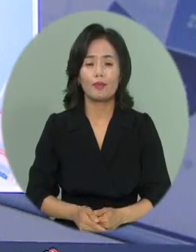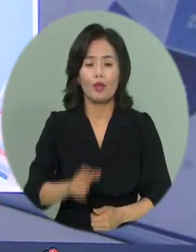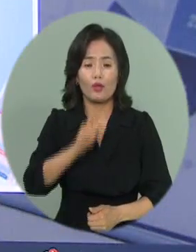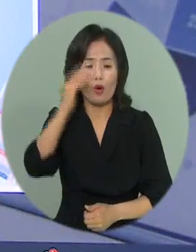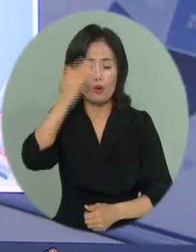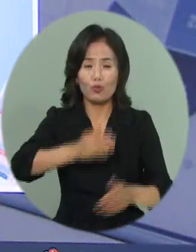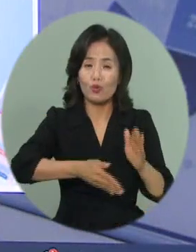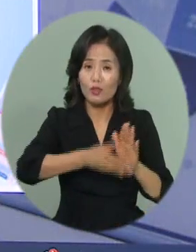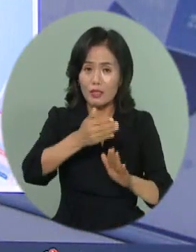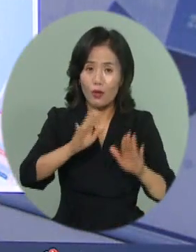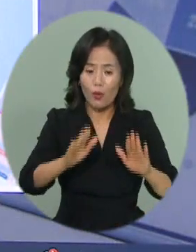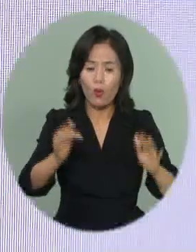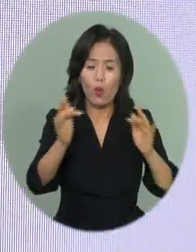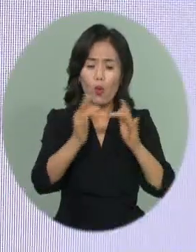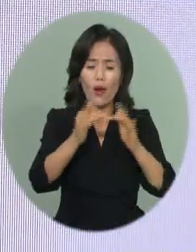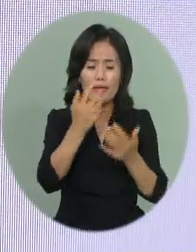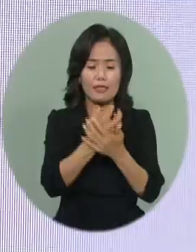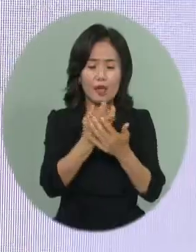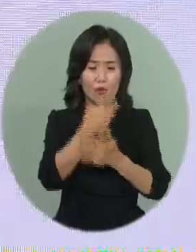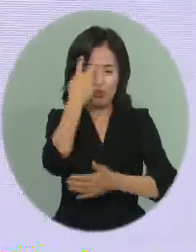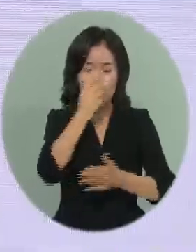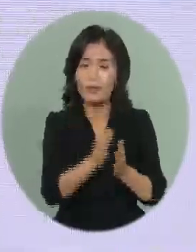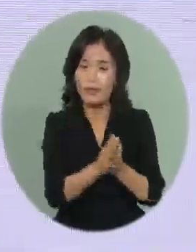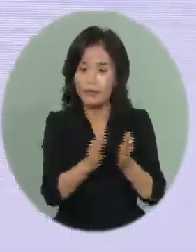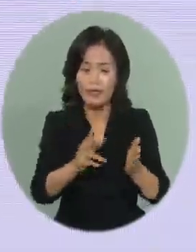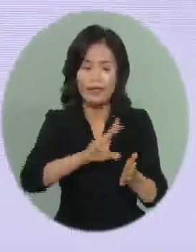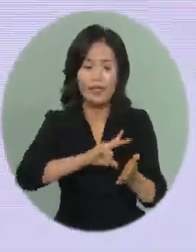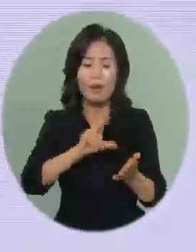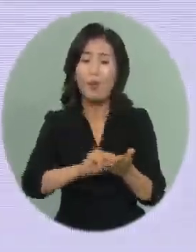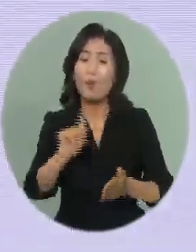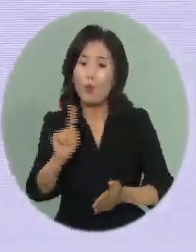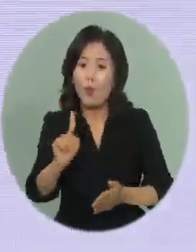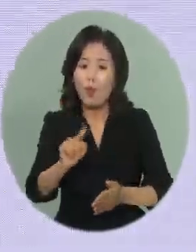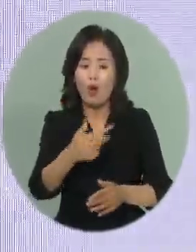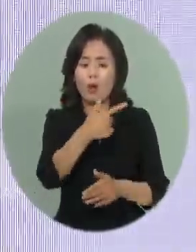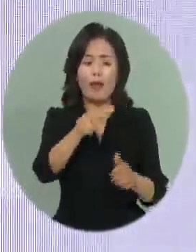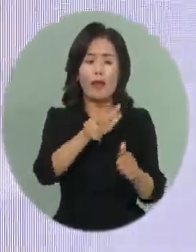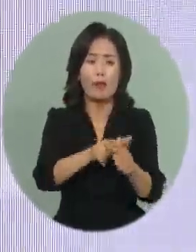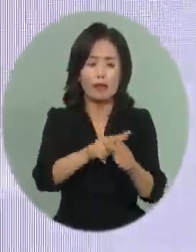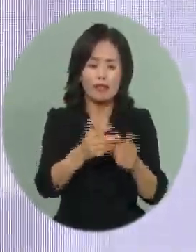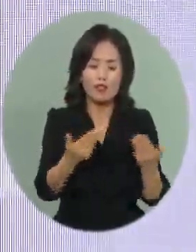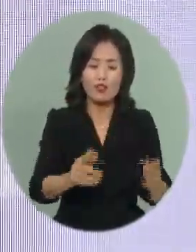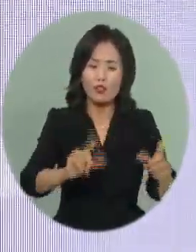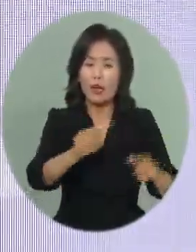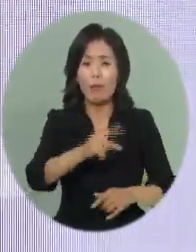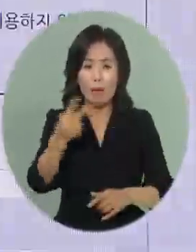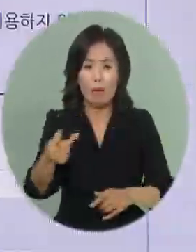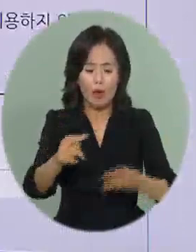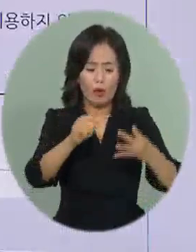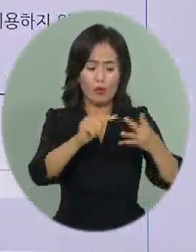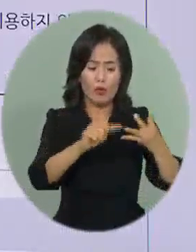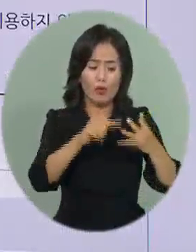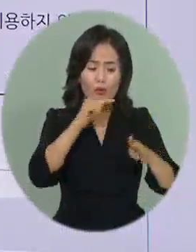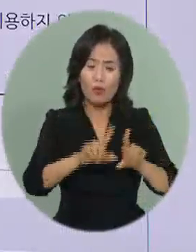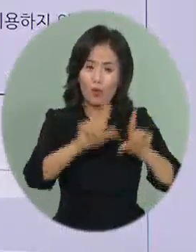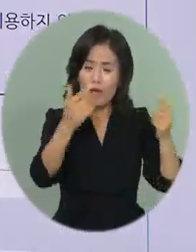여수시가 진행하고 있는 온라인 설문조사입니다. 주제는 대형마트 의무 휴업일 변경. 둘째, 넷째 주